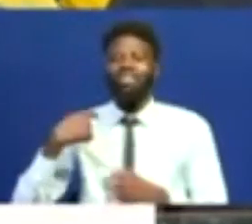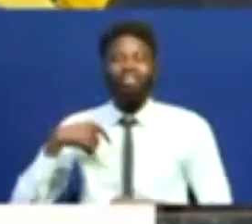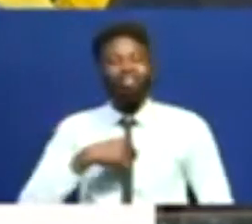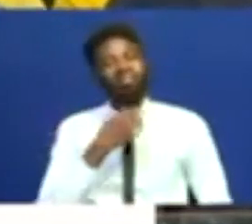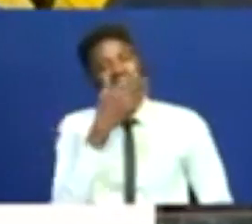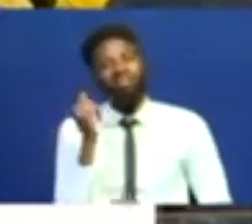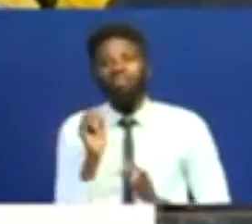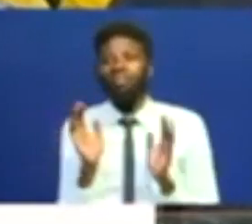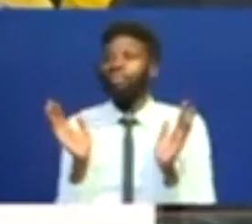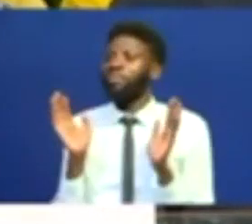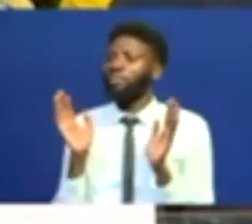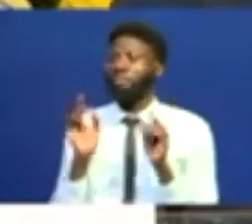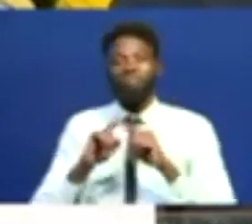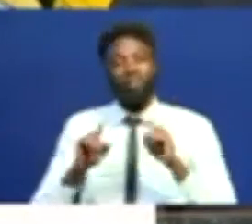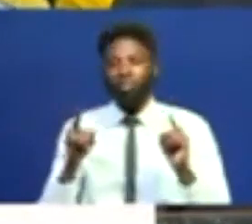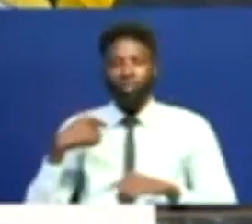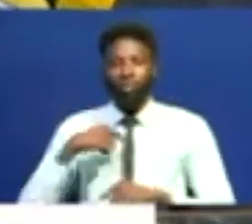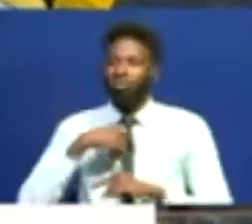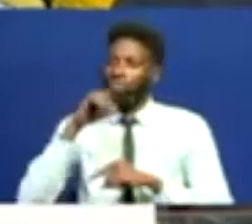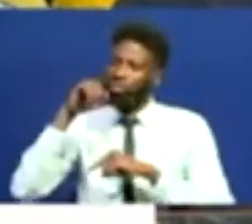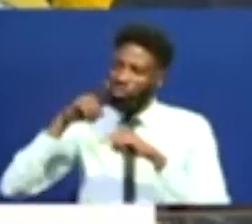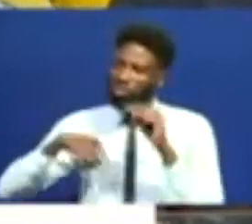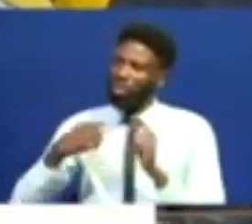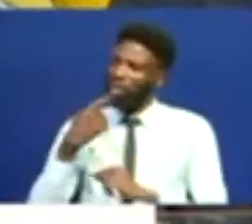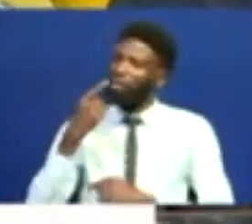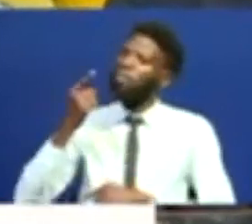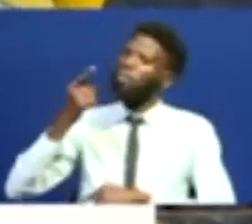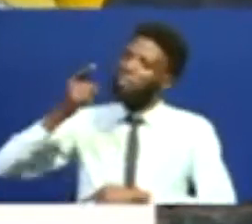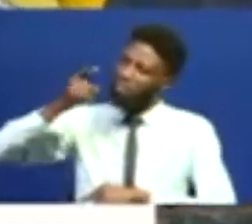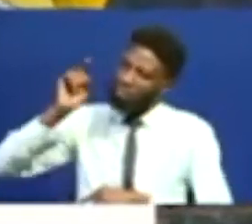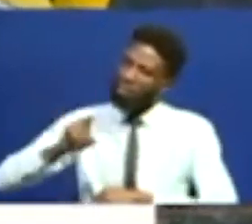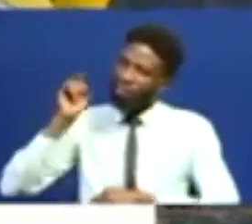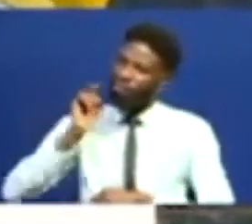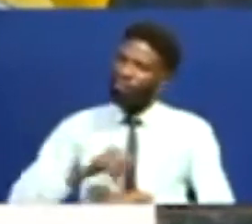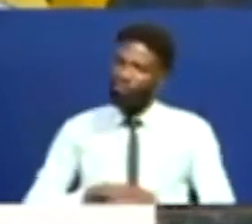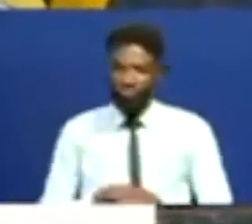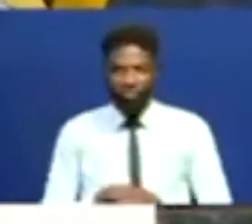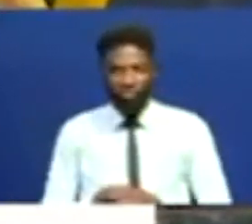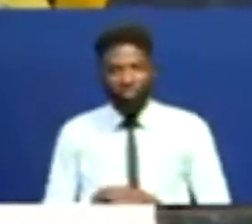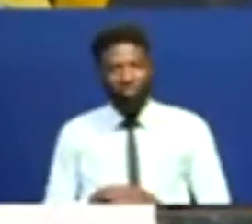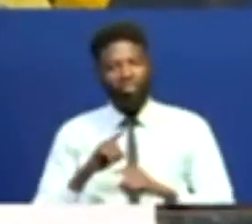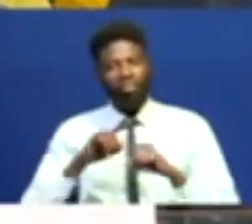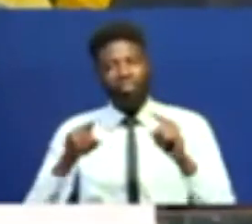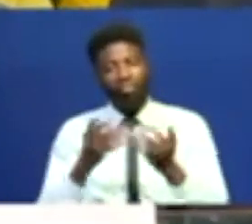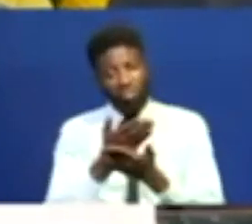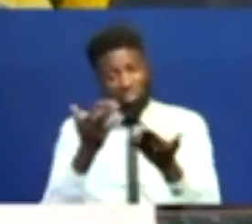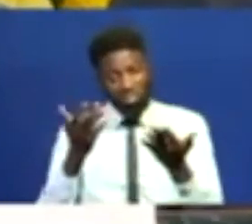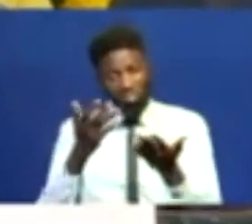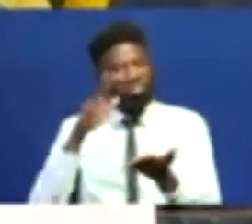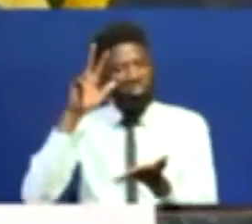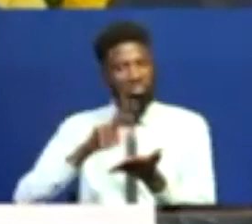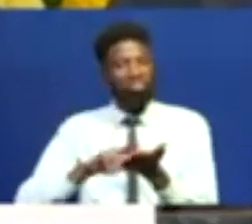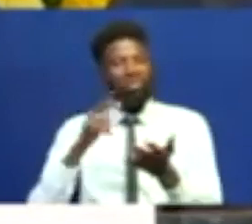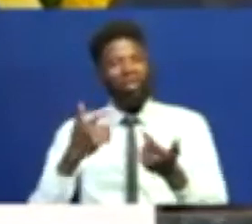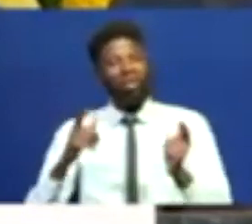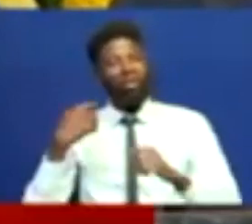ndio? Lakini hatuwezi kusema lazima. Lakini tunataka idhini yenu, tuzungumze na wao